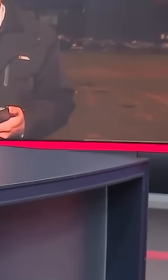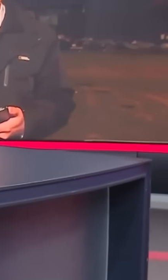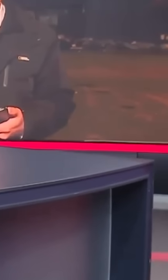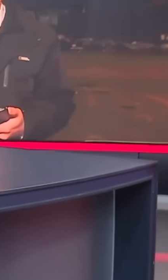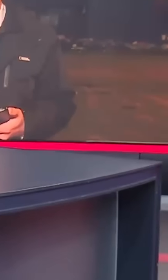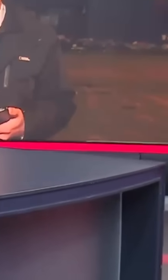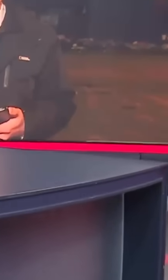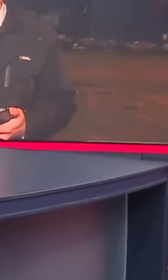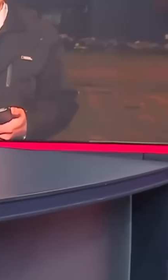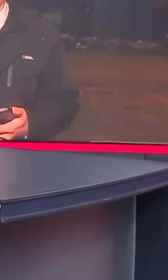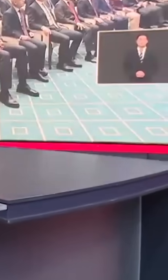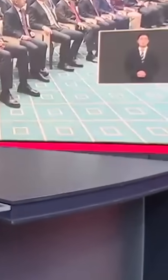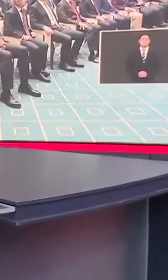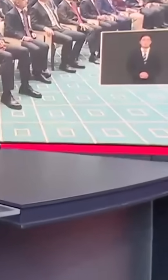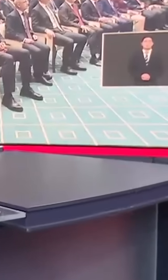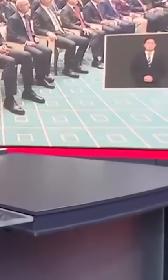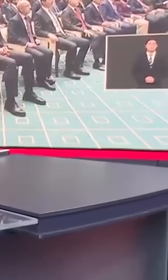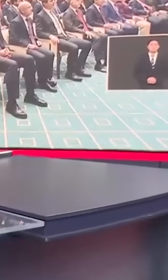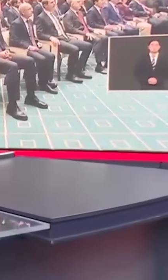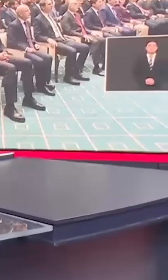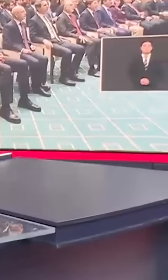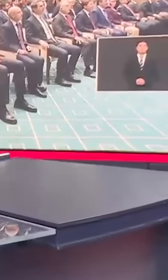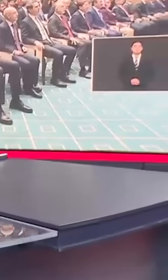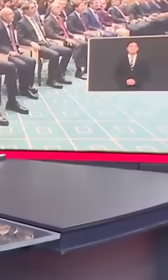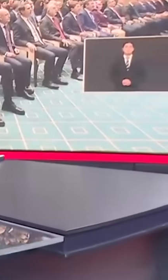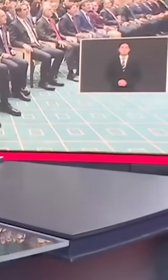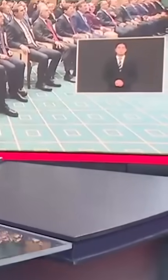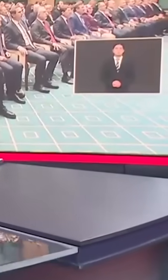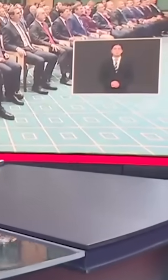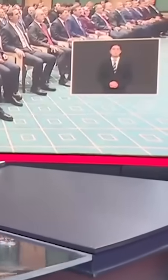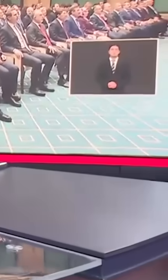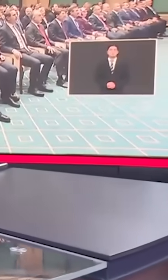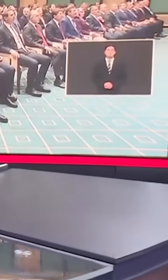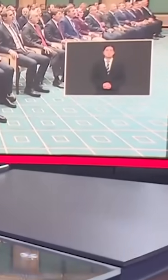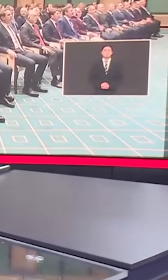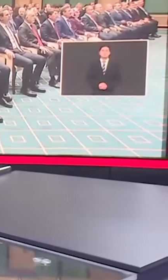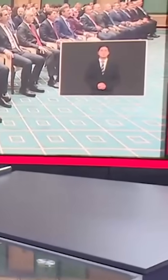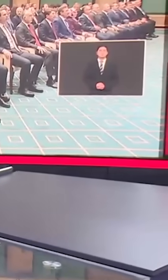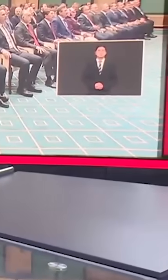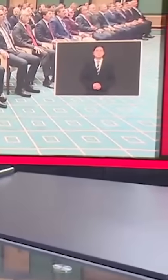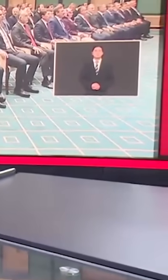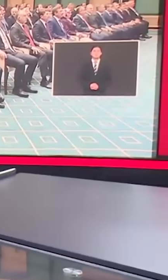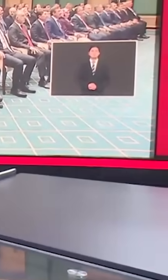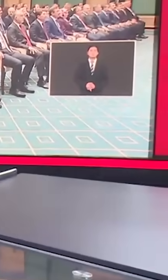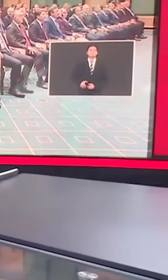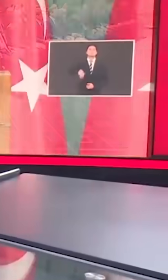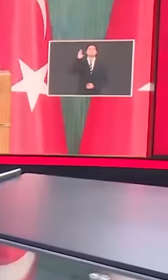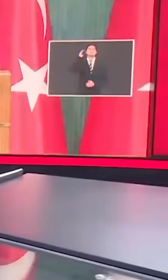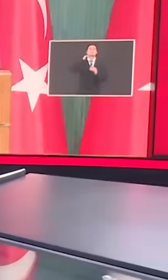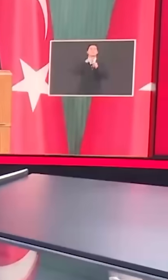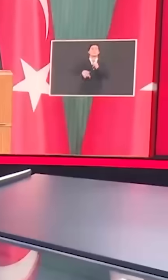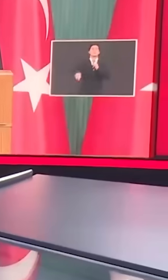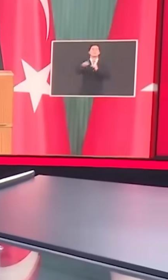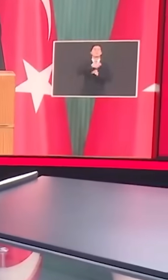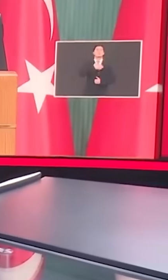Şimdi kabine toplantısı vardı dedik. Cumhurbaşkanı Erdoğan'ın bir açıklama yapması bekleniyor demiştik Gazze başlığıyla. Şimdi o